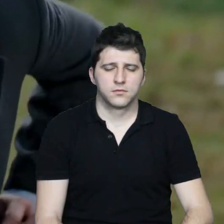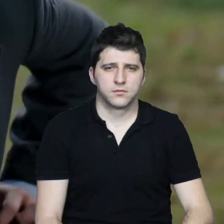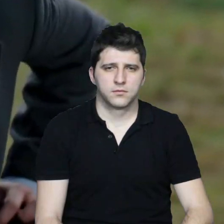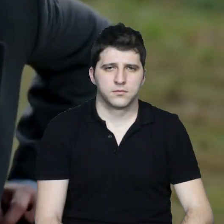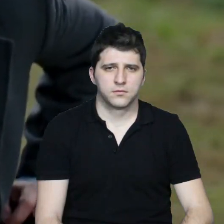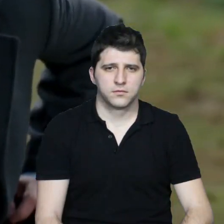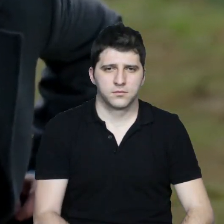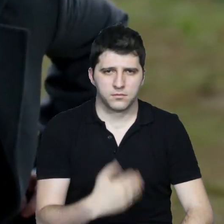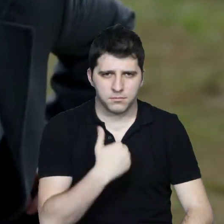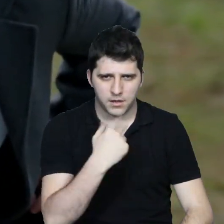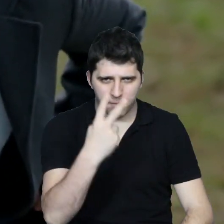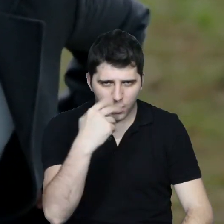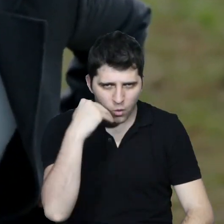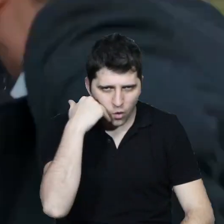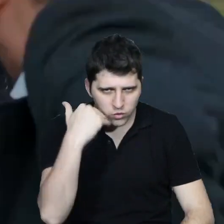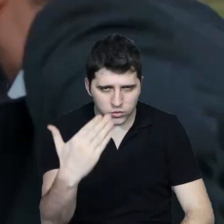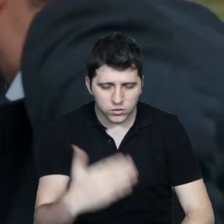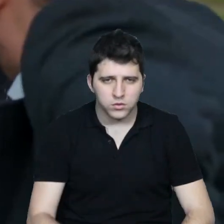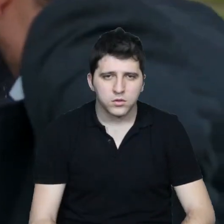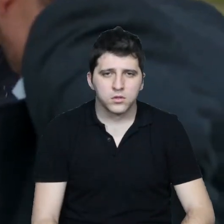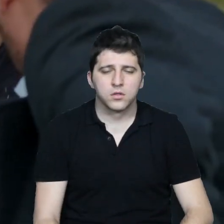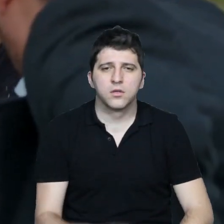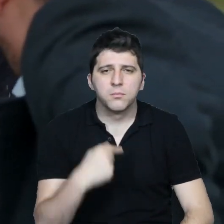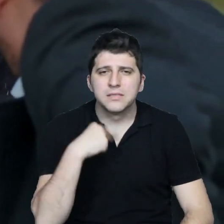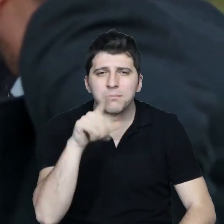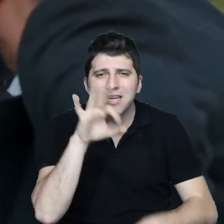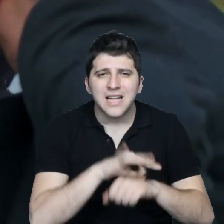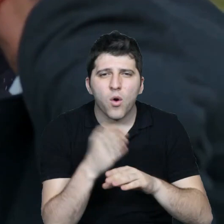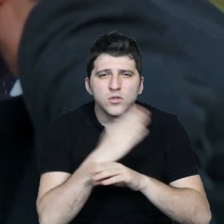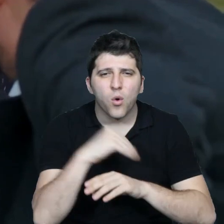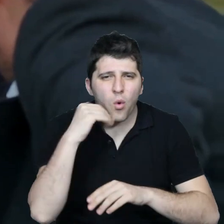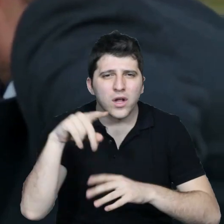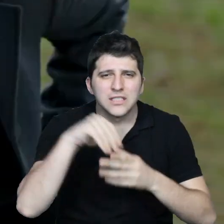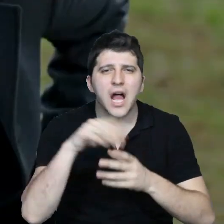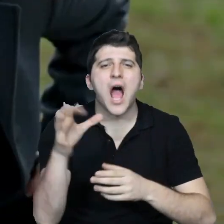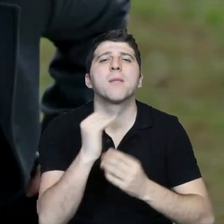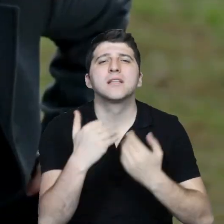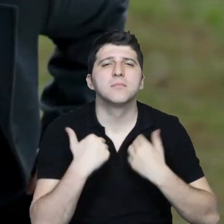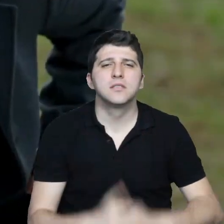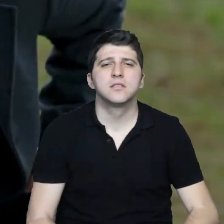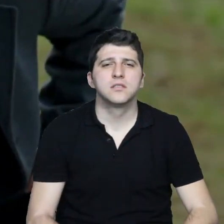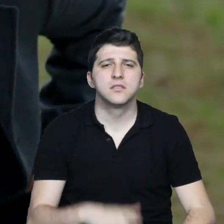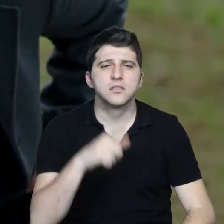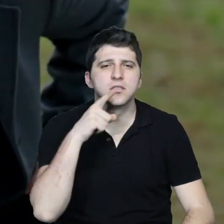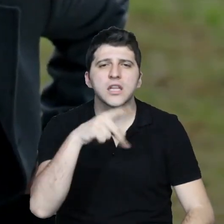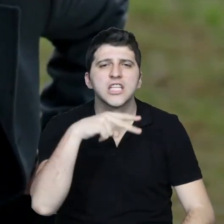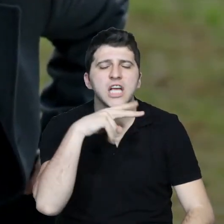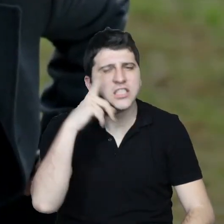hizasında. Bana bak koyun kardeş. Biz seni 5 dakika önce koyunların arasından almadık mı lan? Sende keçi inadı